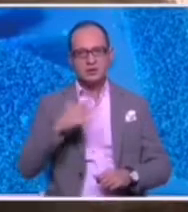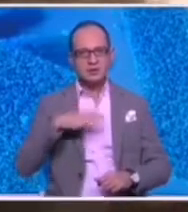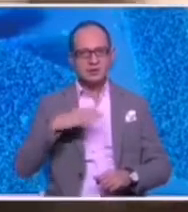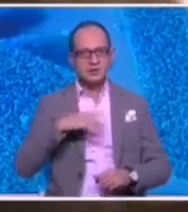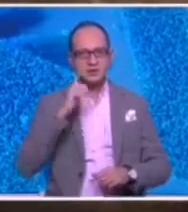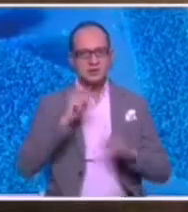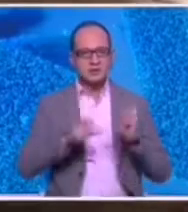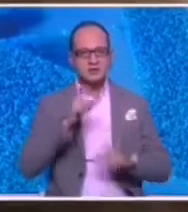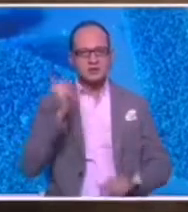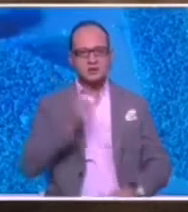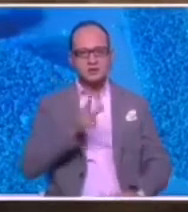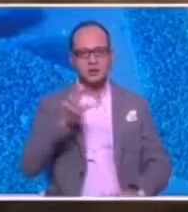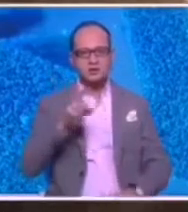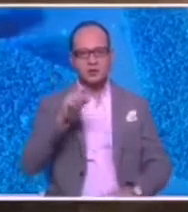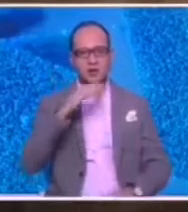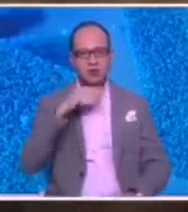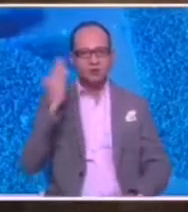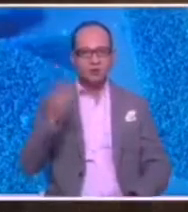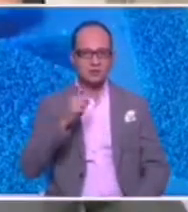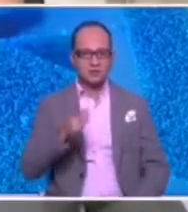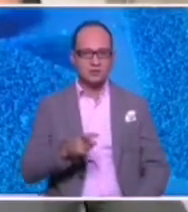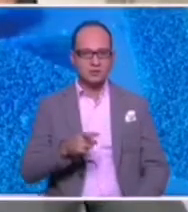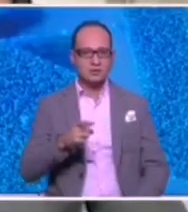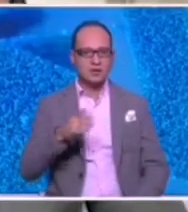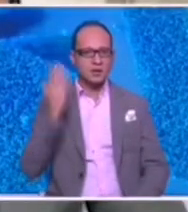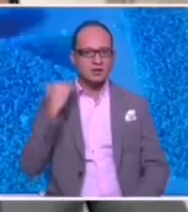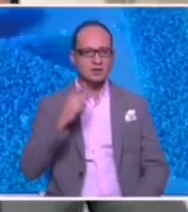eden kişilerin %70'i Avrupa ülkelerinden